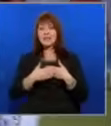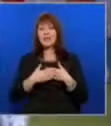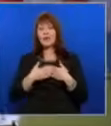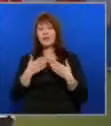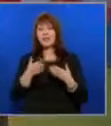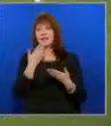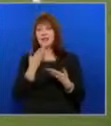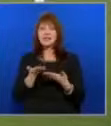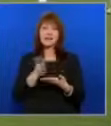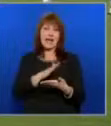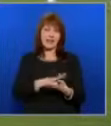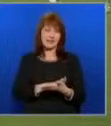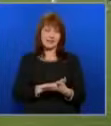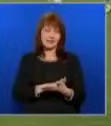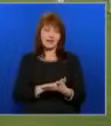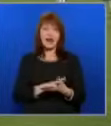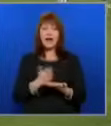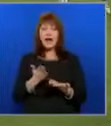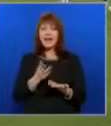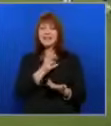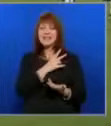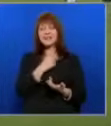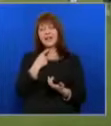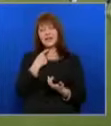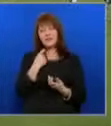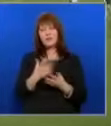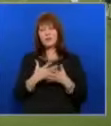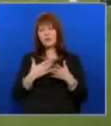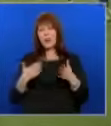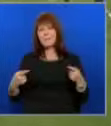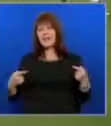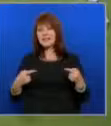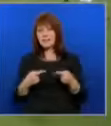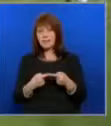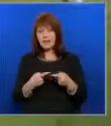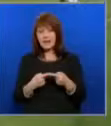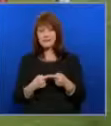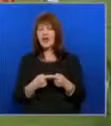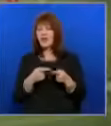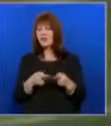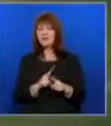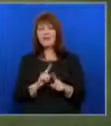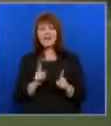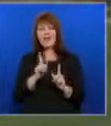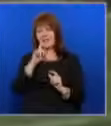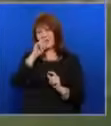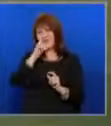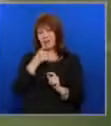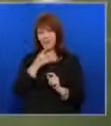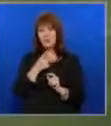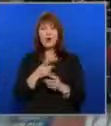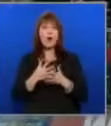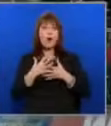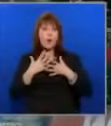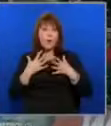славна страница. Армейците загубиха от големия съперник Лудогорец, но в неделя вечер не това беше най-важното.